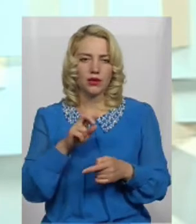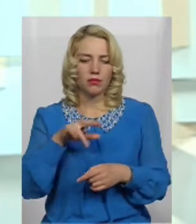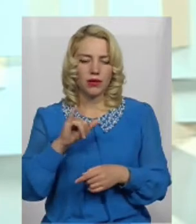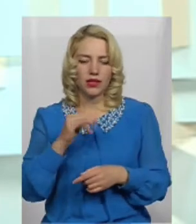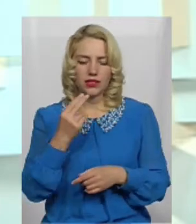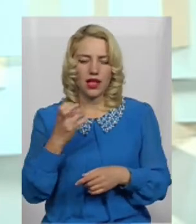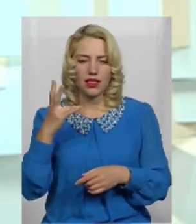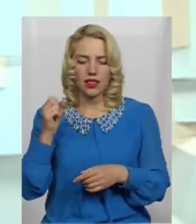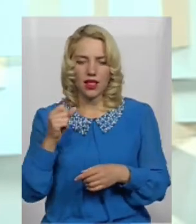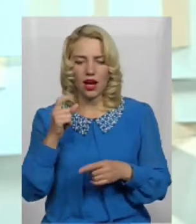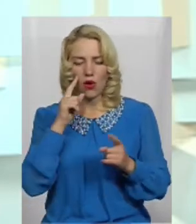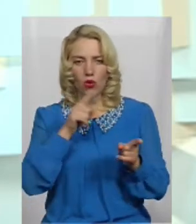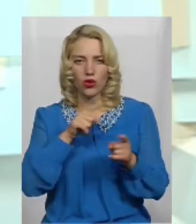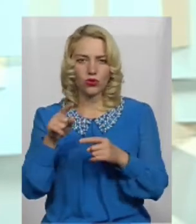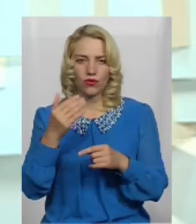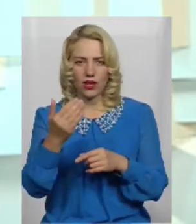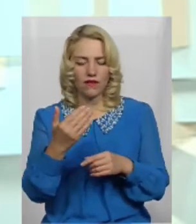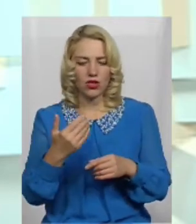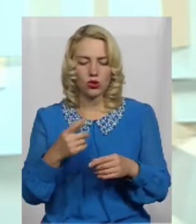на орієнтування ваше в окрузі.